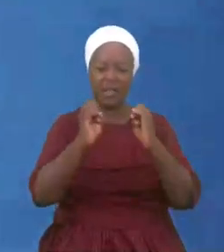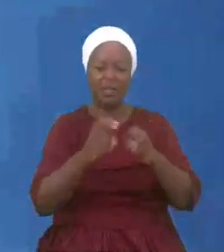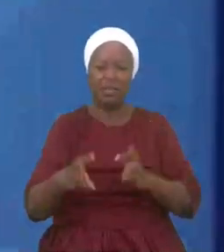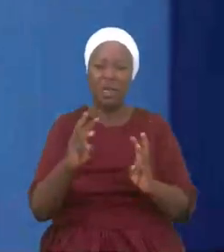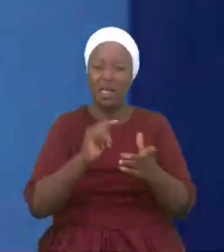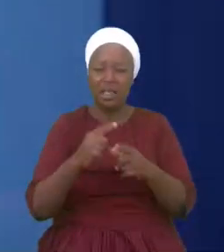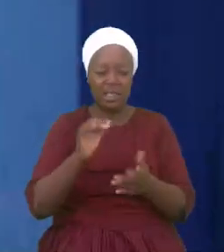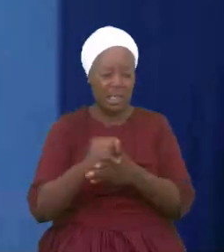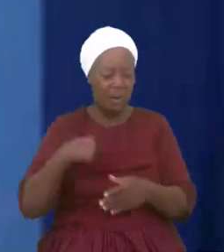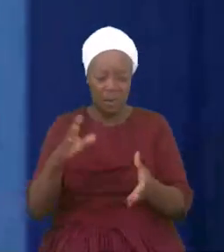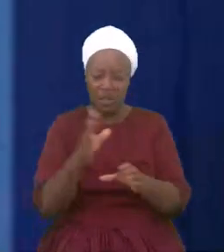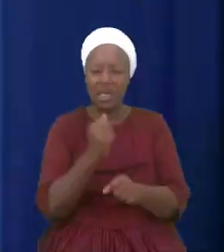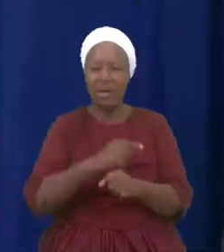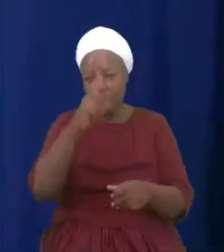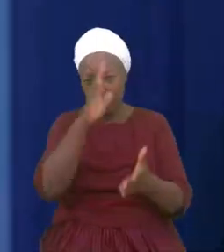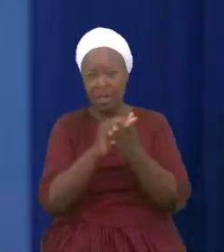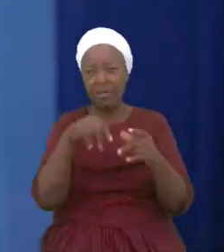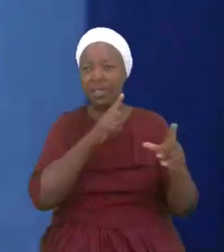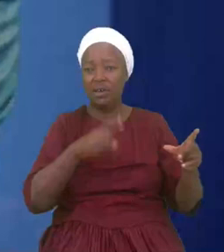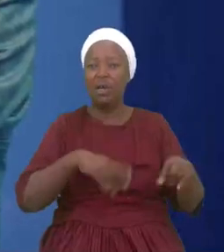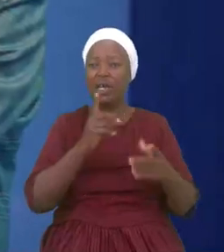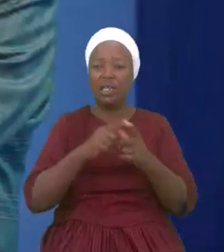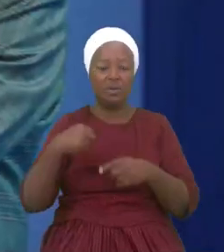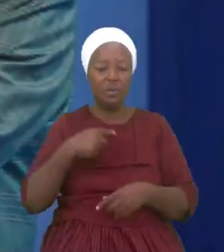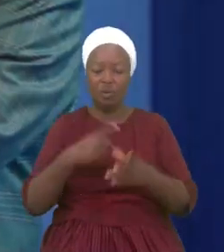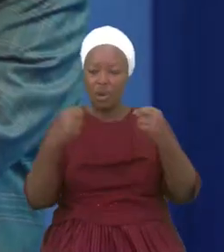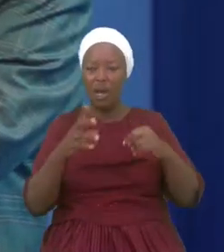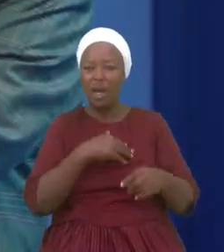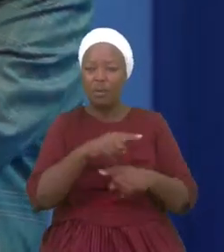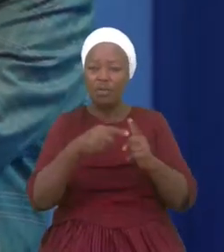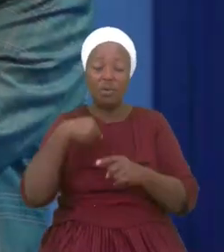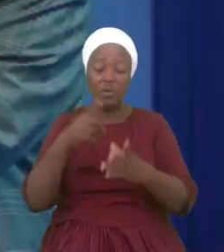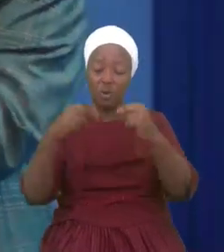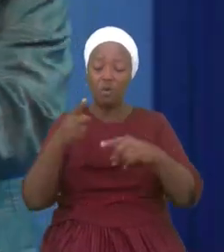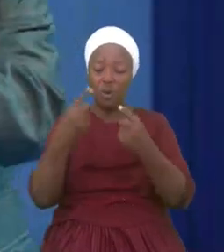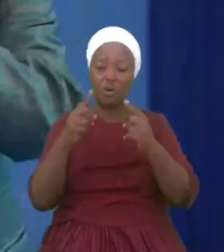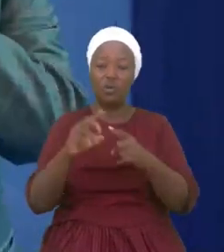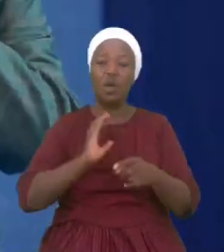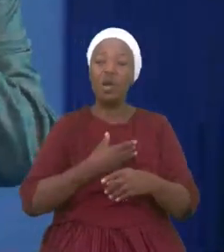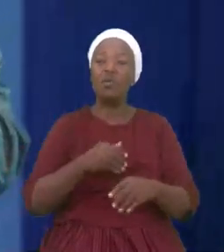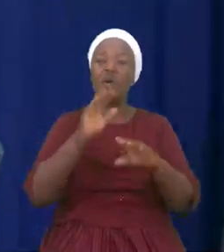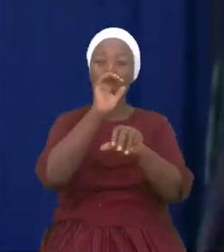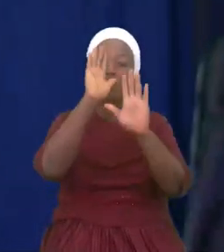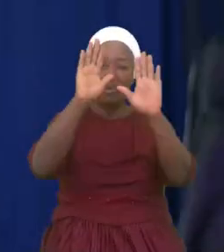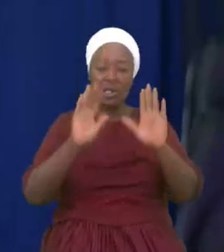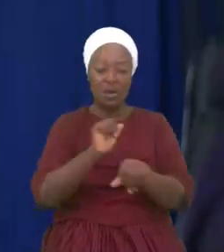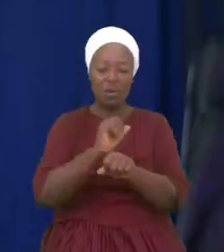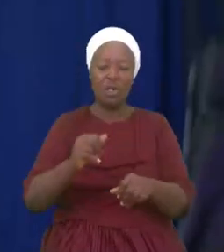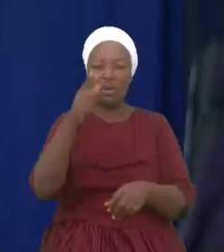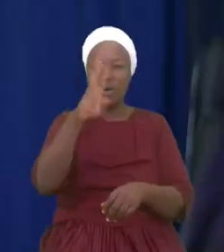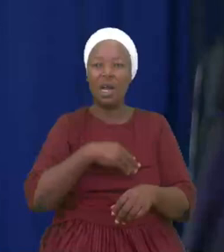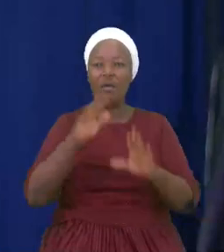il y a une voix Express comme nous croyons au Seigneur et nous venons au Seigneur et comme nous venons nous